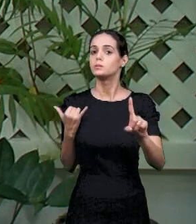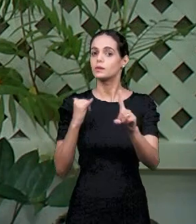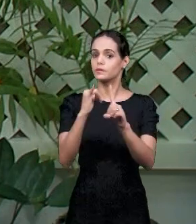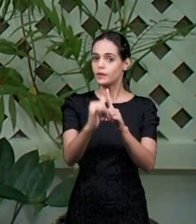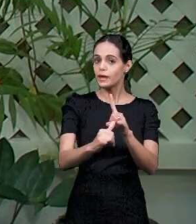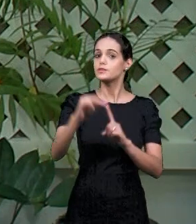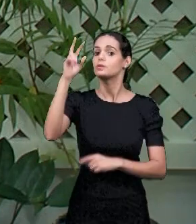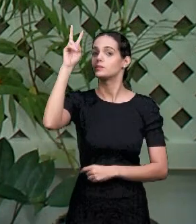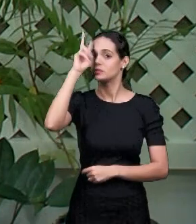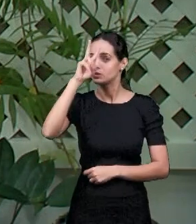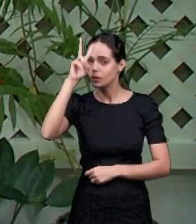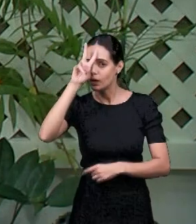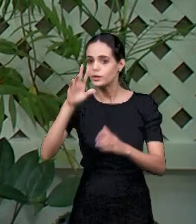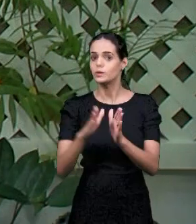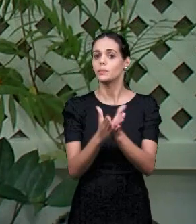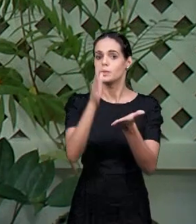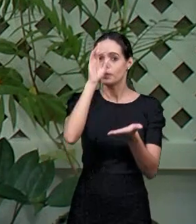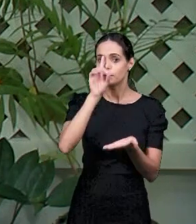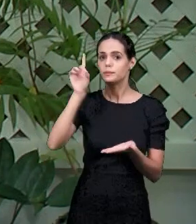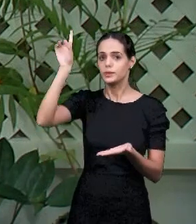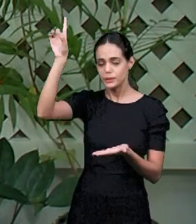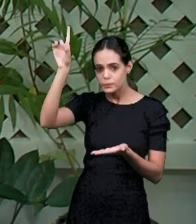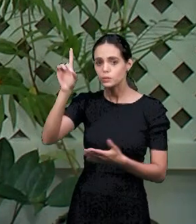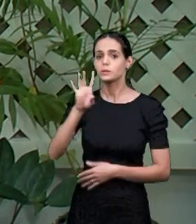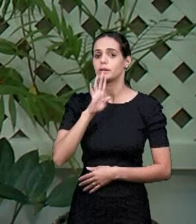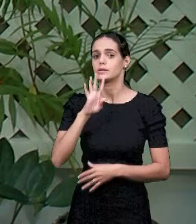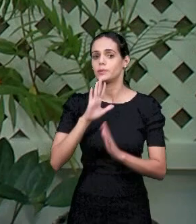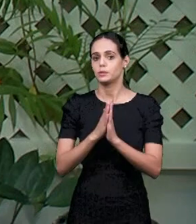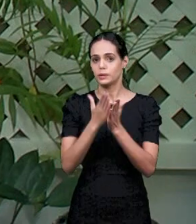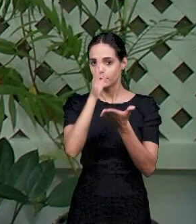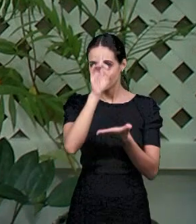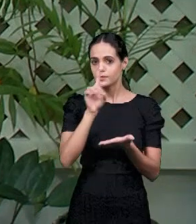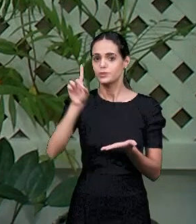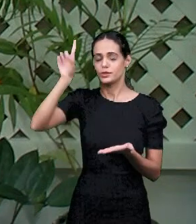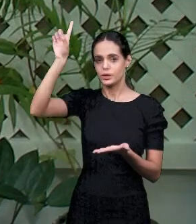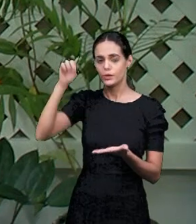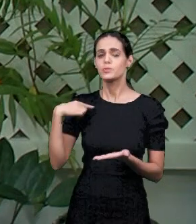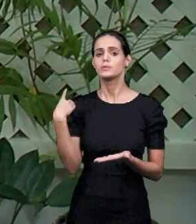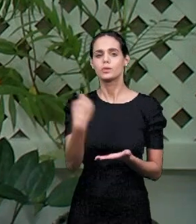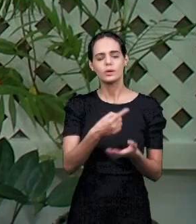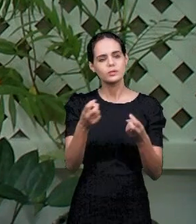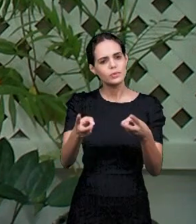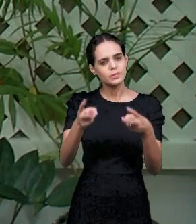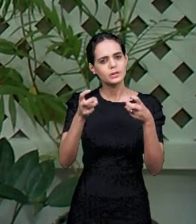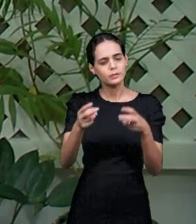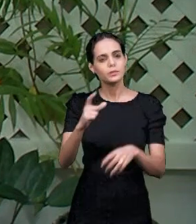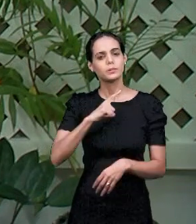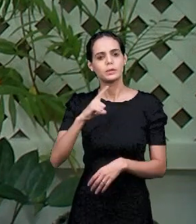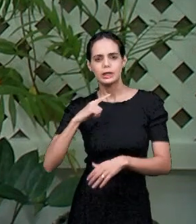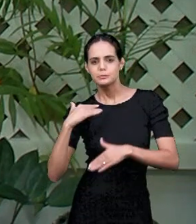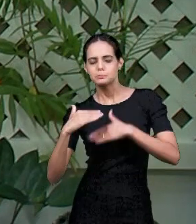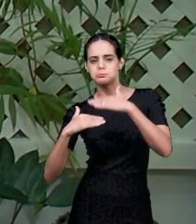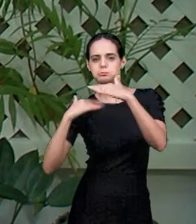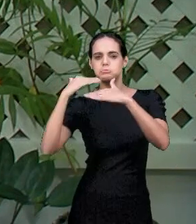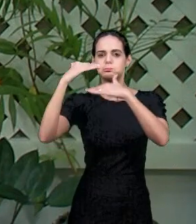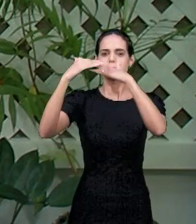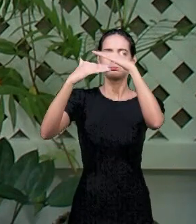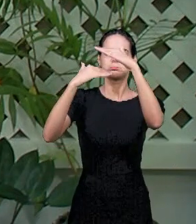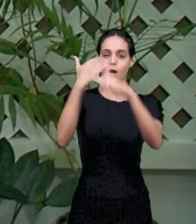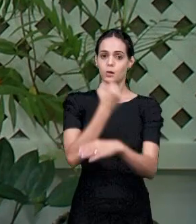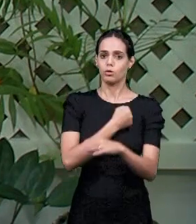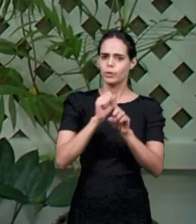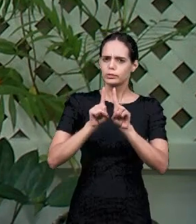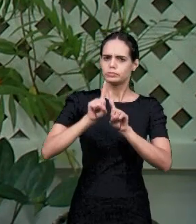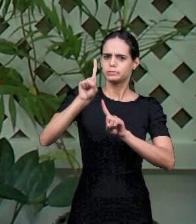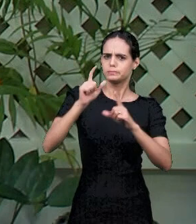prophétique, historique, biblique, de connaissance de la parole, et nous sommes en train d'observer qu'il y a une croissance dans